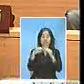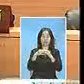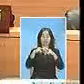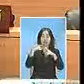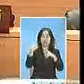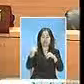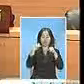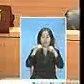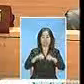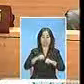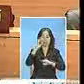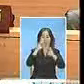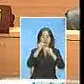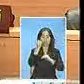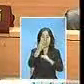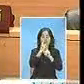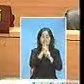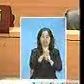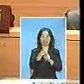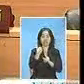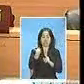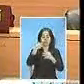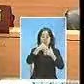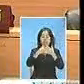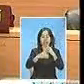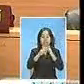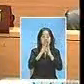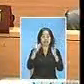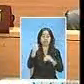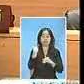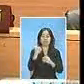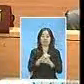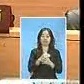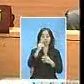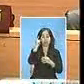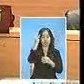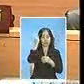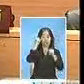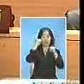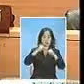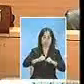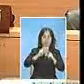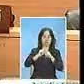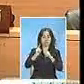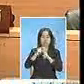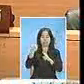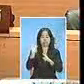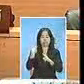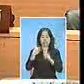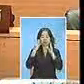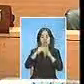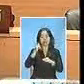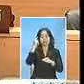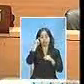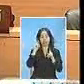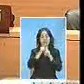ติในเสียงข้างมากเนี่ยมีหลายกรณีครับลงความเห็นลงมติบางกรณีก็เห็นด้ว